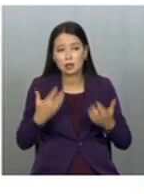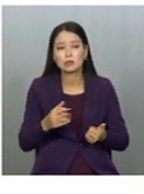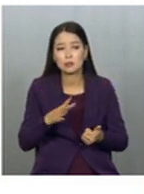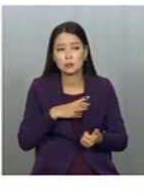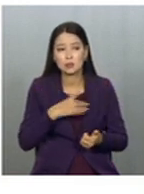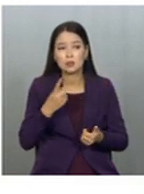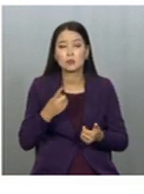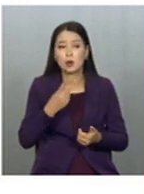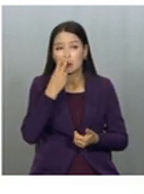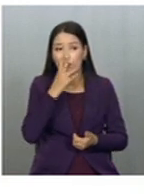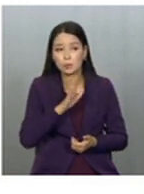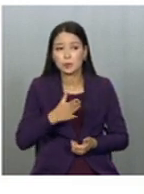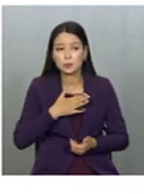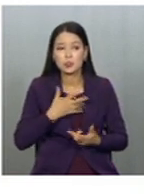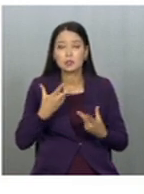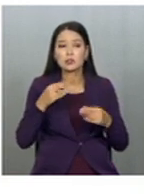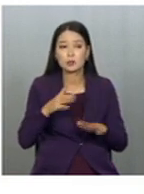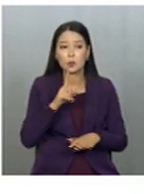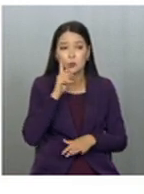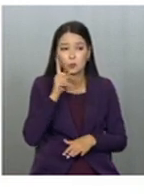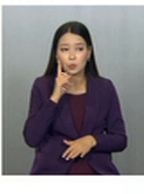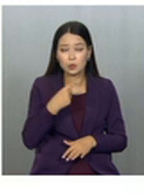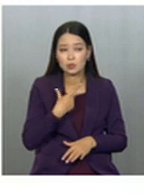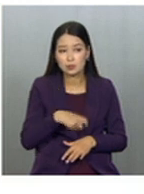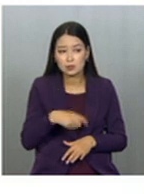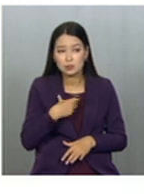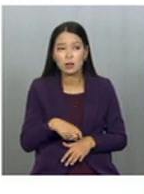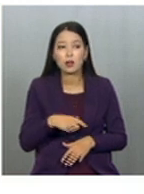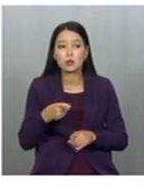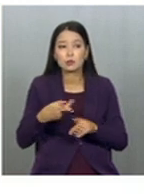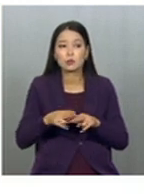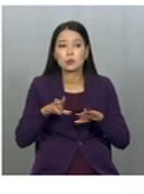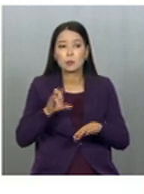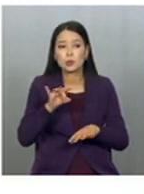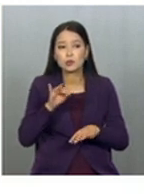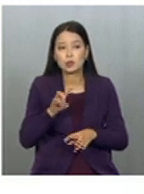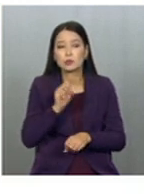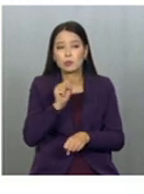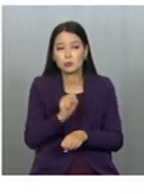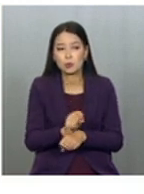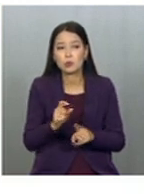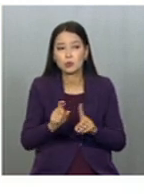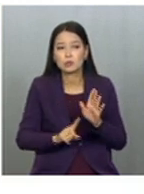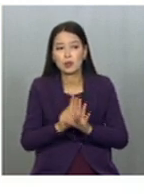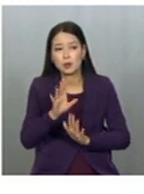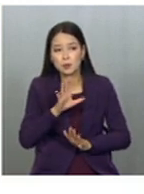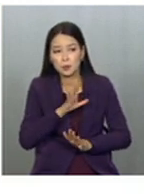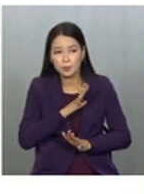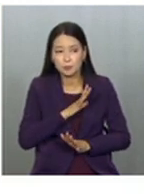менің неге көз жасымды, сол жерде Біржан тоқтап сөз басылды, жиылған қаптағайдың жақсылары